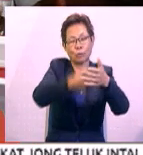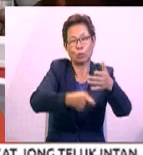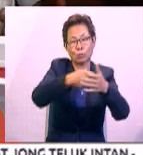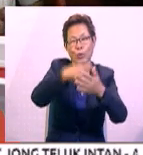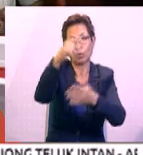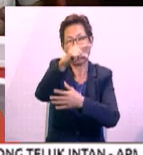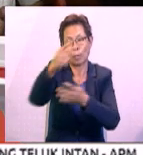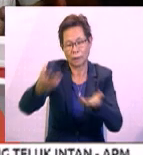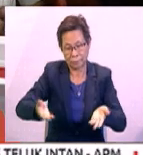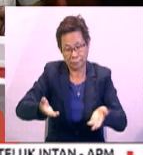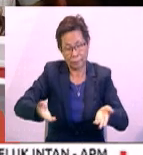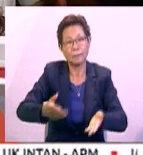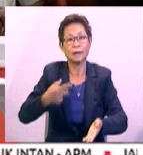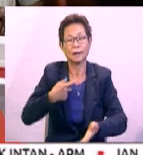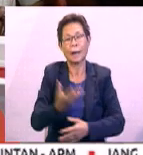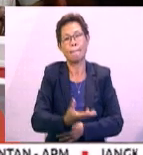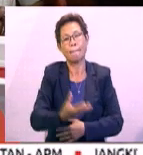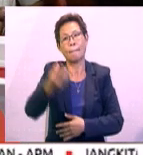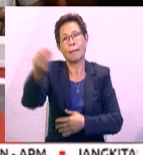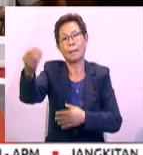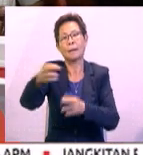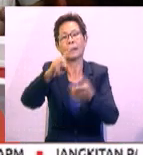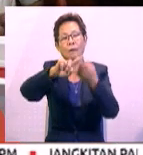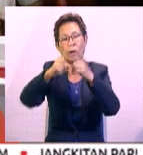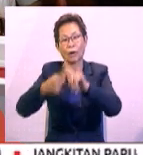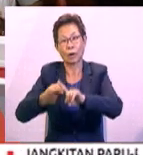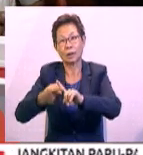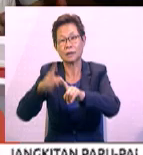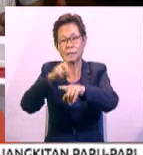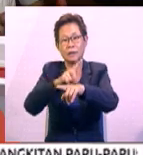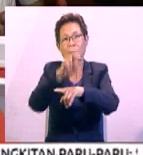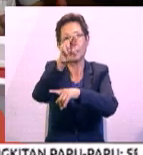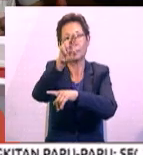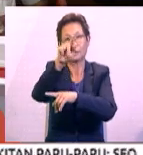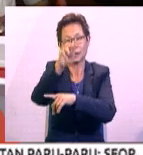Gombak ini. Kita kembali semula kepada rakan setugas di Angkasa Puri. Silakan.